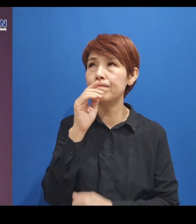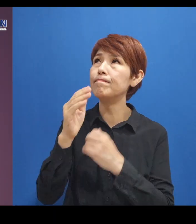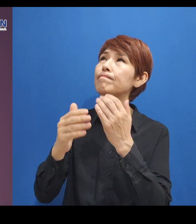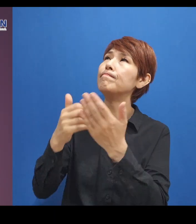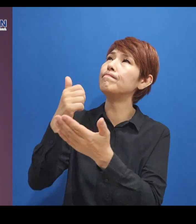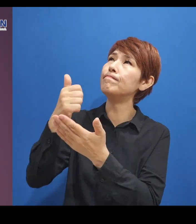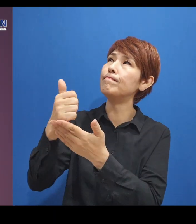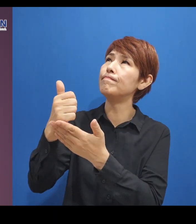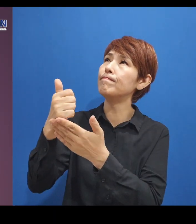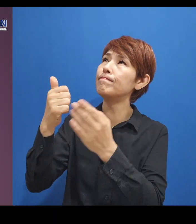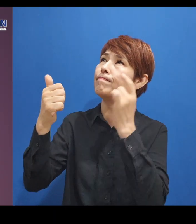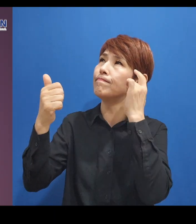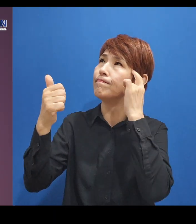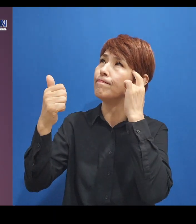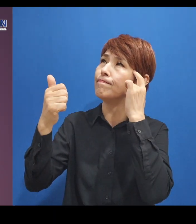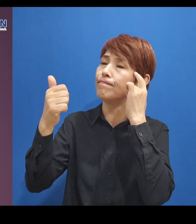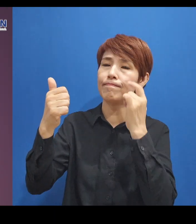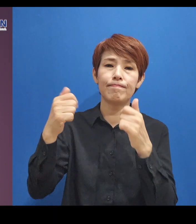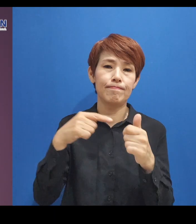떠올렸다는 겁니다.